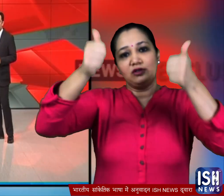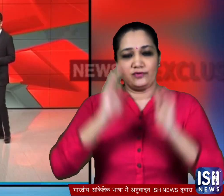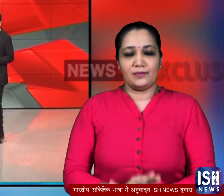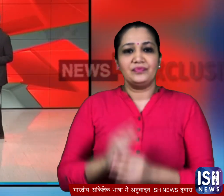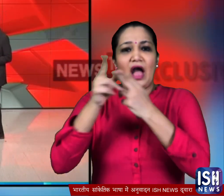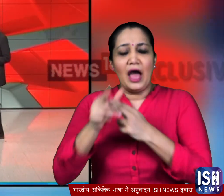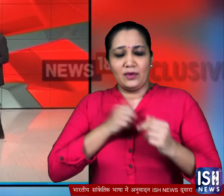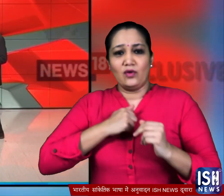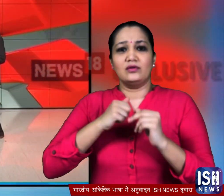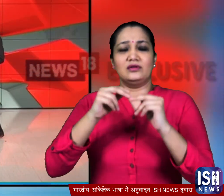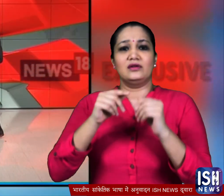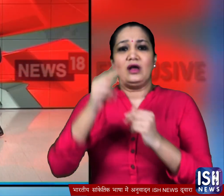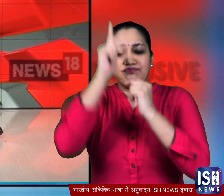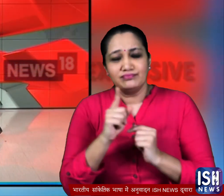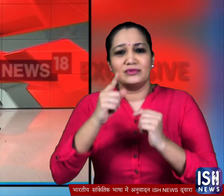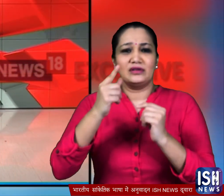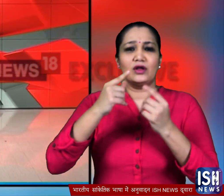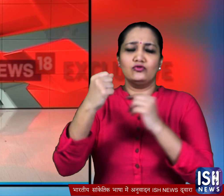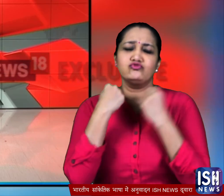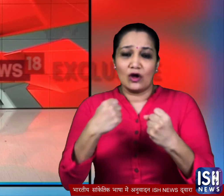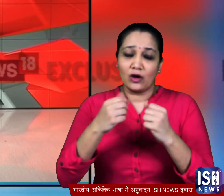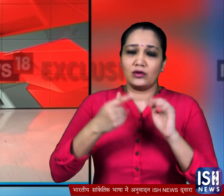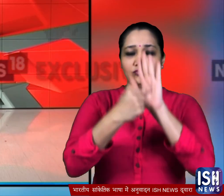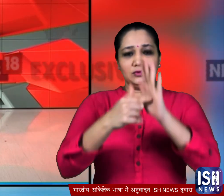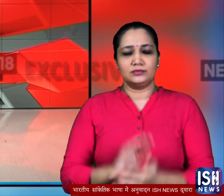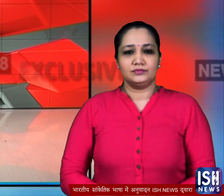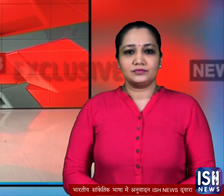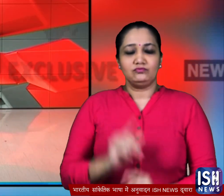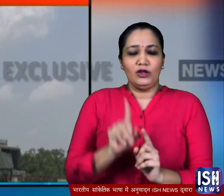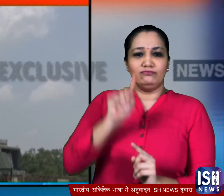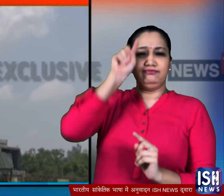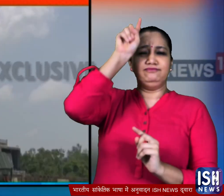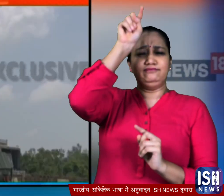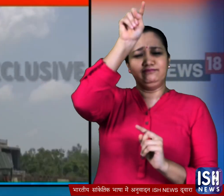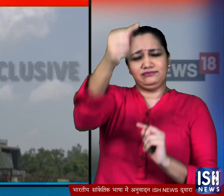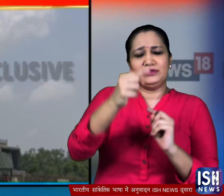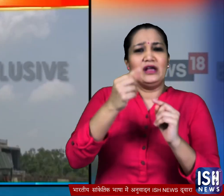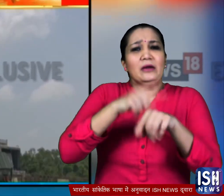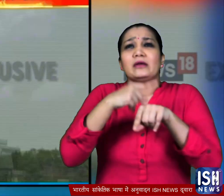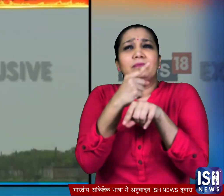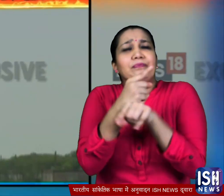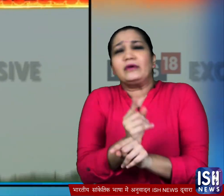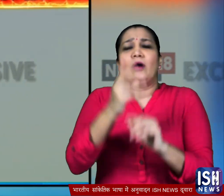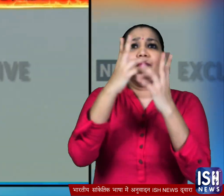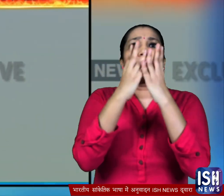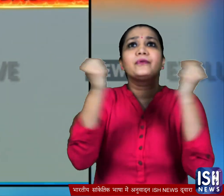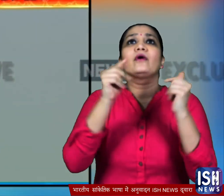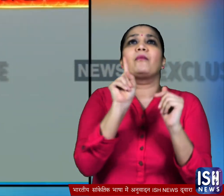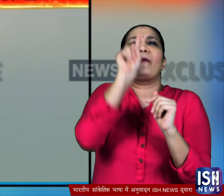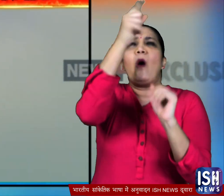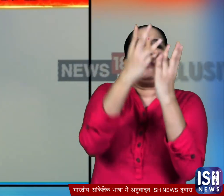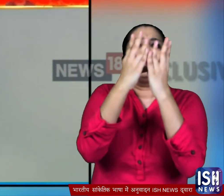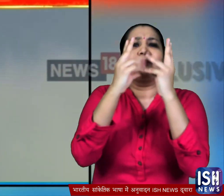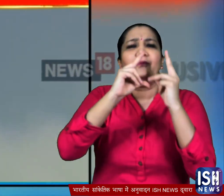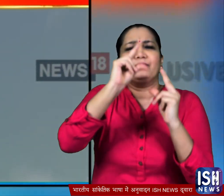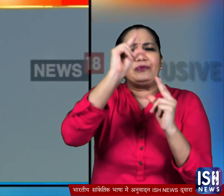सेना की ताकत बढ़ाने वाले इस रॉकेट को जैसे ही लॉन्च किया गया, वो आसमान को चीरते हुए चंद सेकंड में आंखों के सामने से ओझल हो गया।